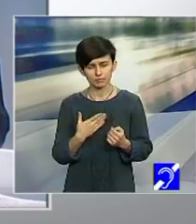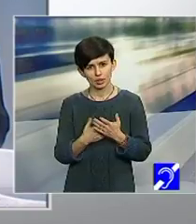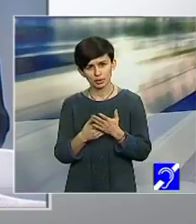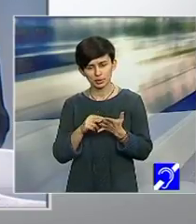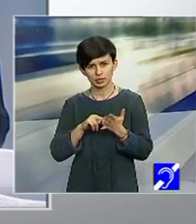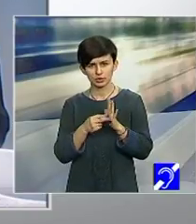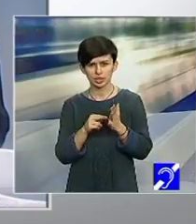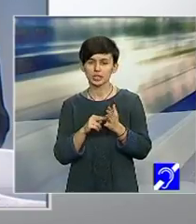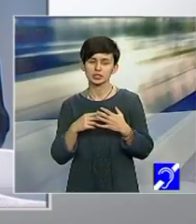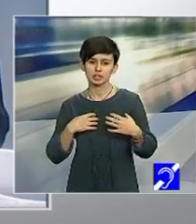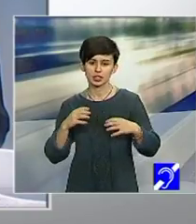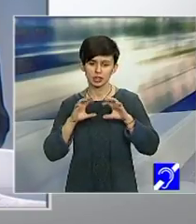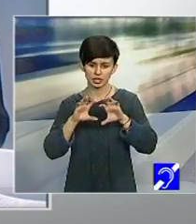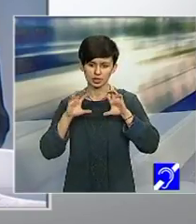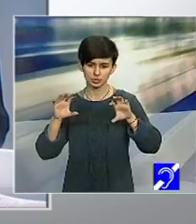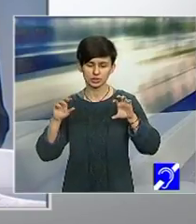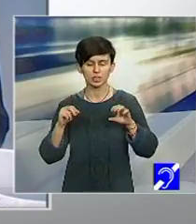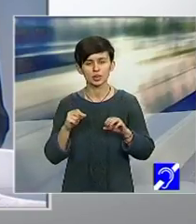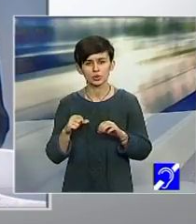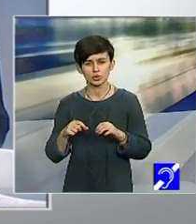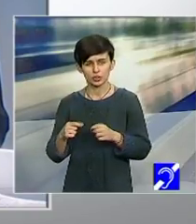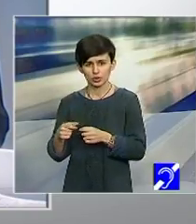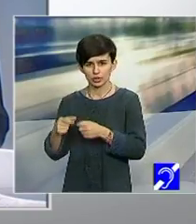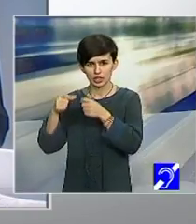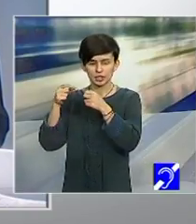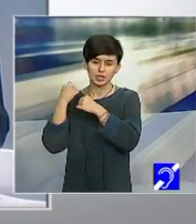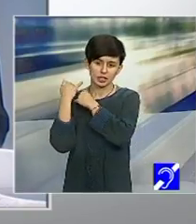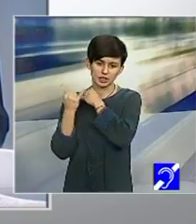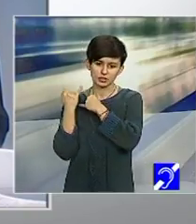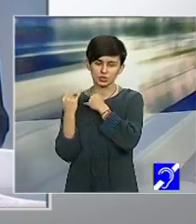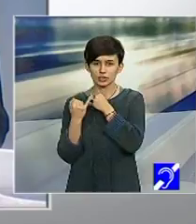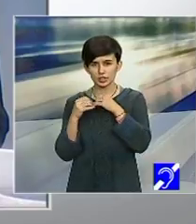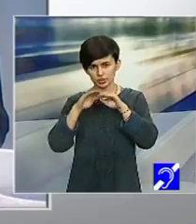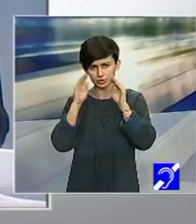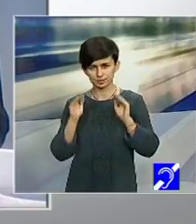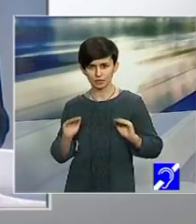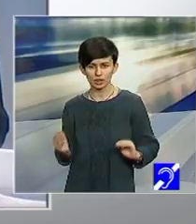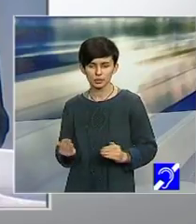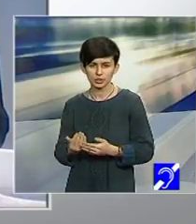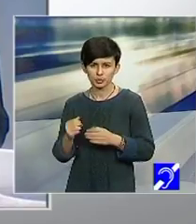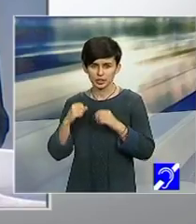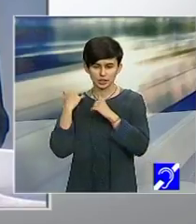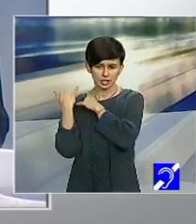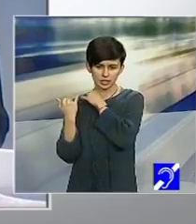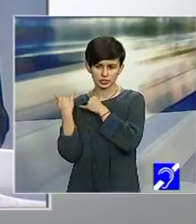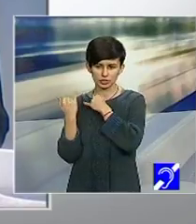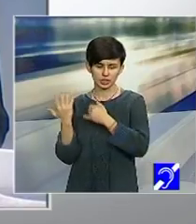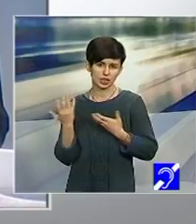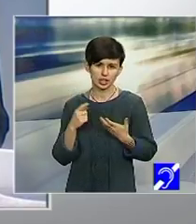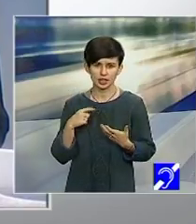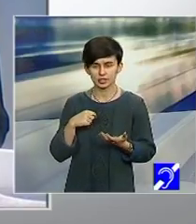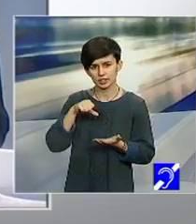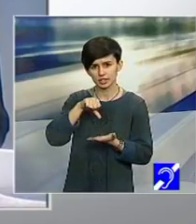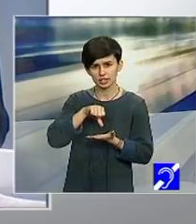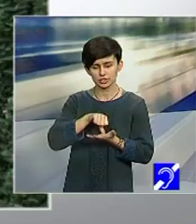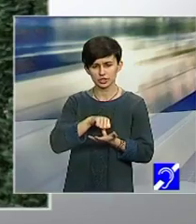organizarea muzeului un sediu, o clădire istorică, monument istoric aflat în centrul istoric al